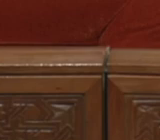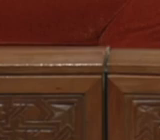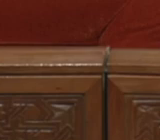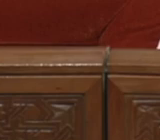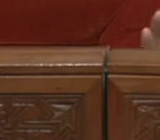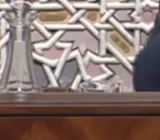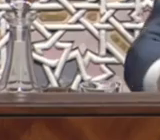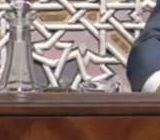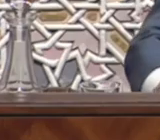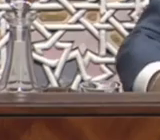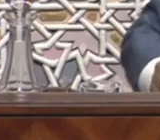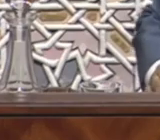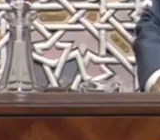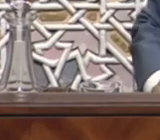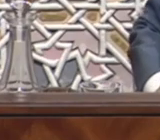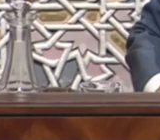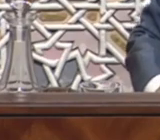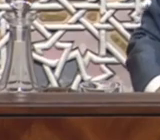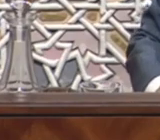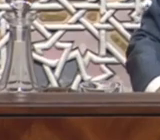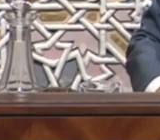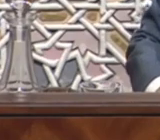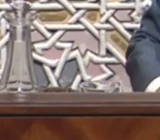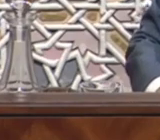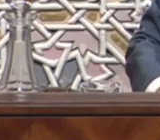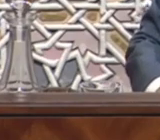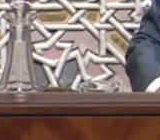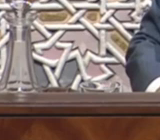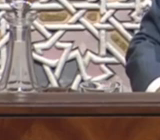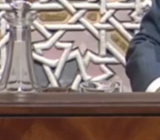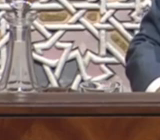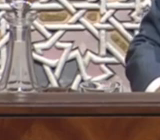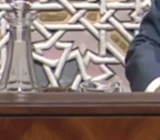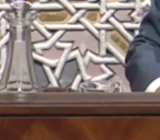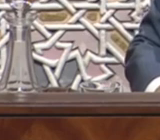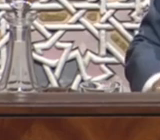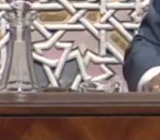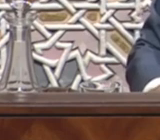القروي الوقت سيدة النائبة المحترمة في تعقيبكم على الجواب